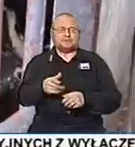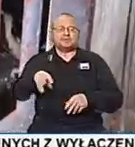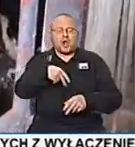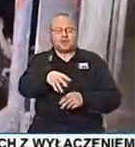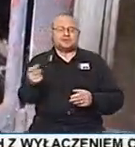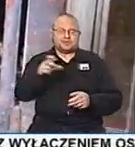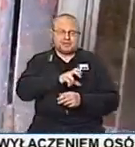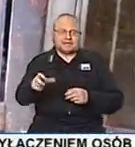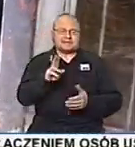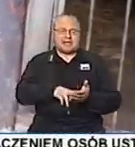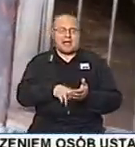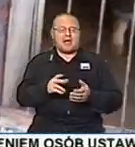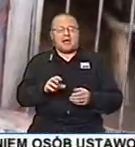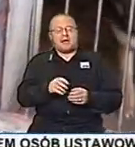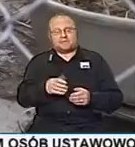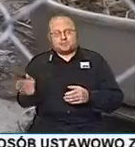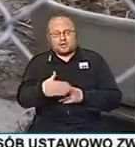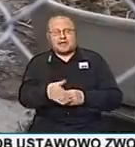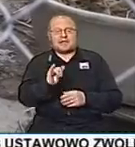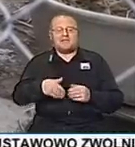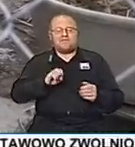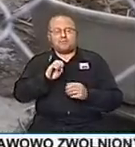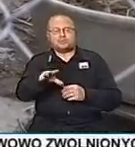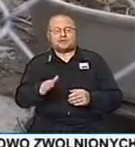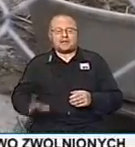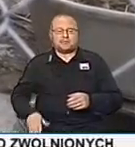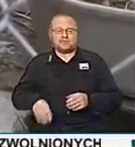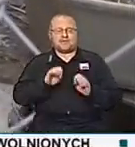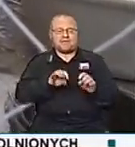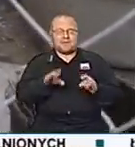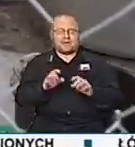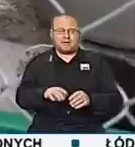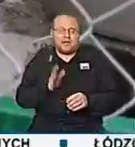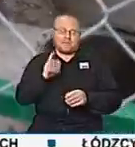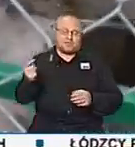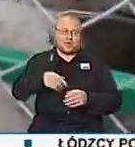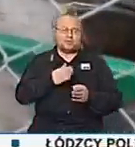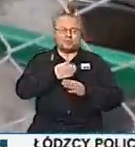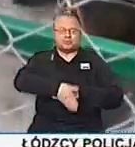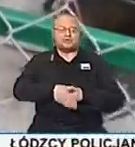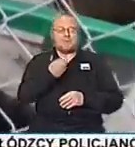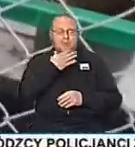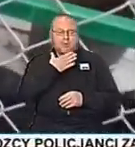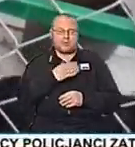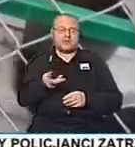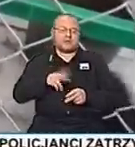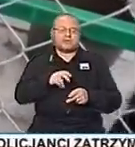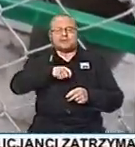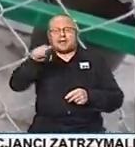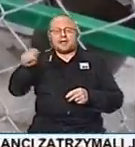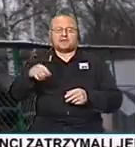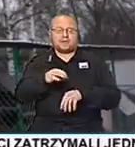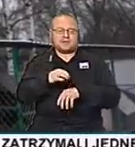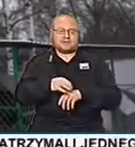na sprzątanie i wypuszczanie psiaków na wybiegi. I tak robi się późne popołudnie, które najczęściej wypełnione jest interwencjami i wizytami w